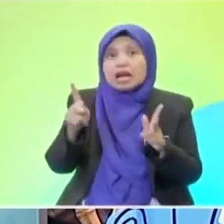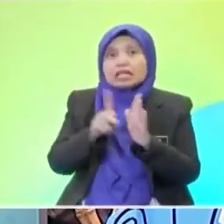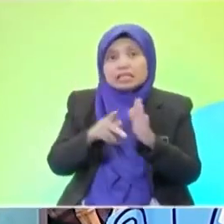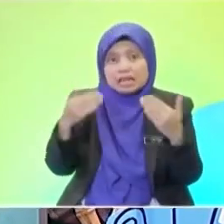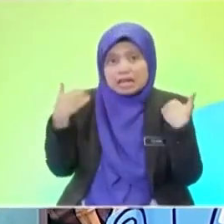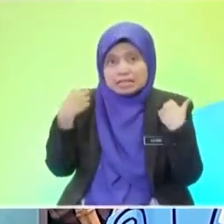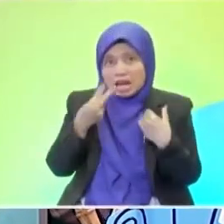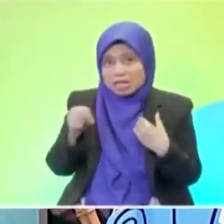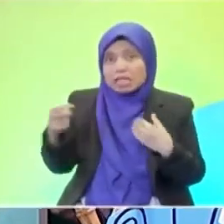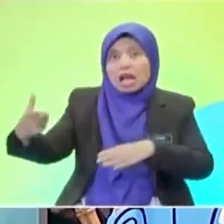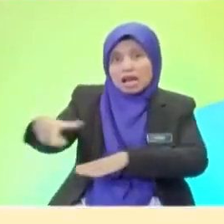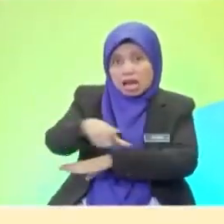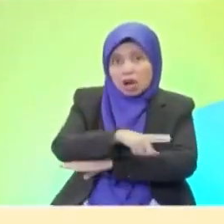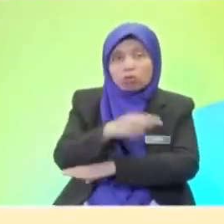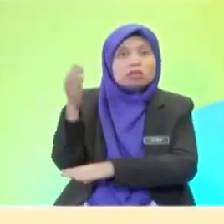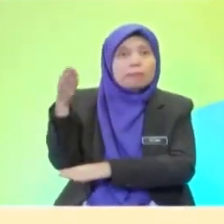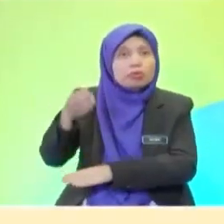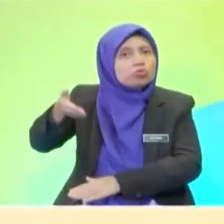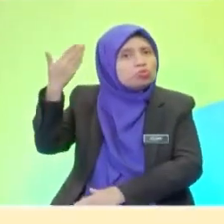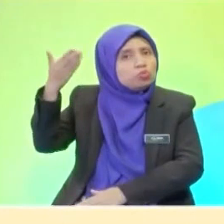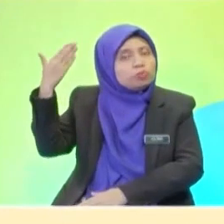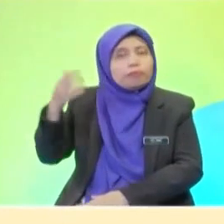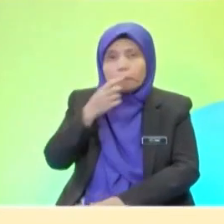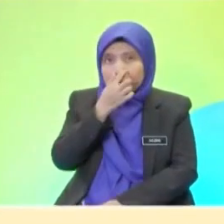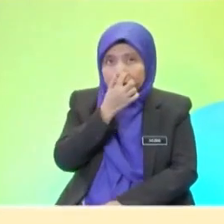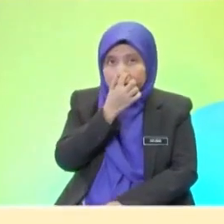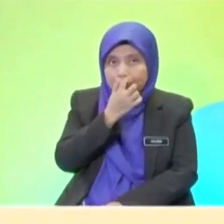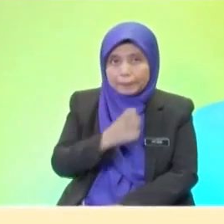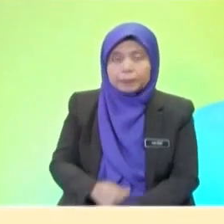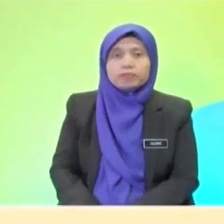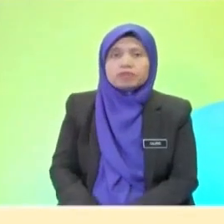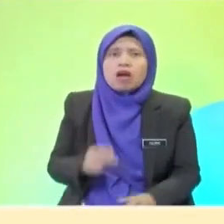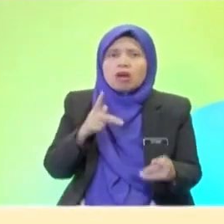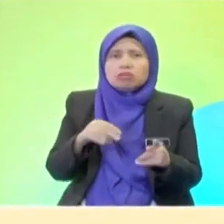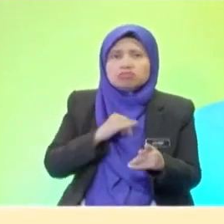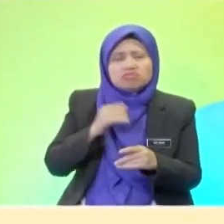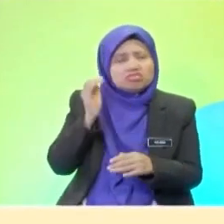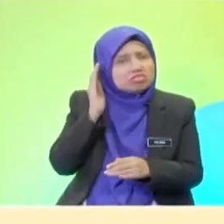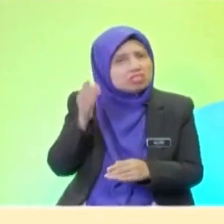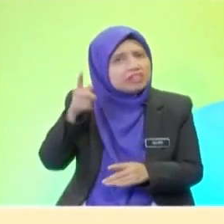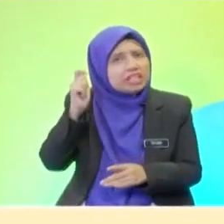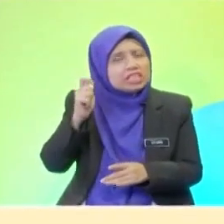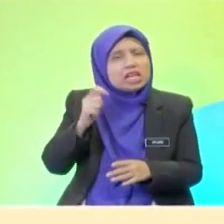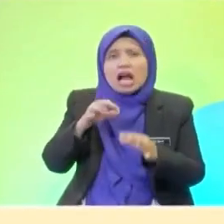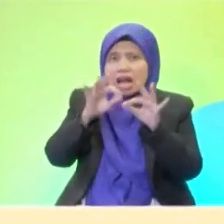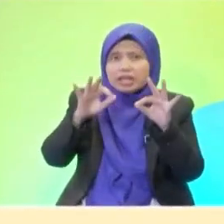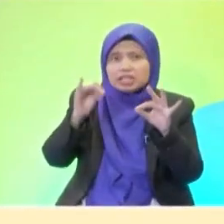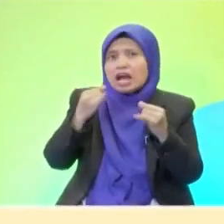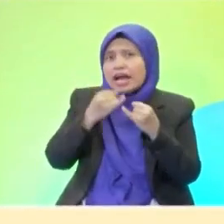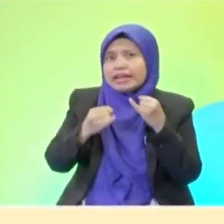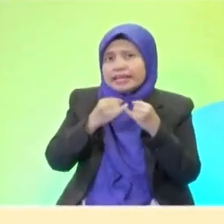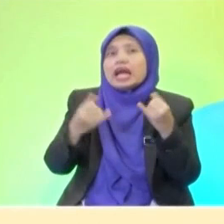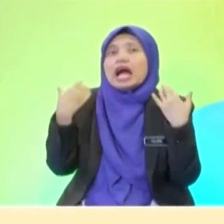Laut Biru dahulu dahulu Saya dengar tadi audio tadi ayat yang terakhir dia